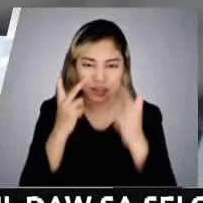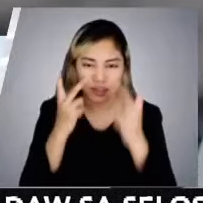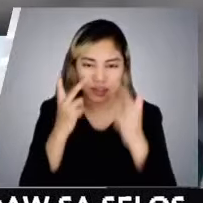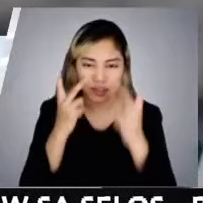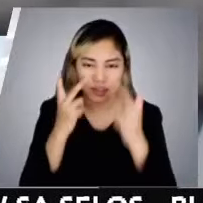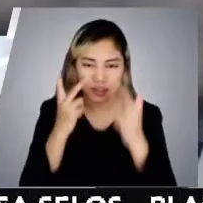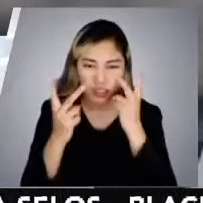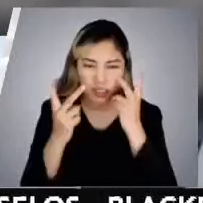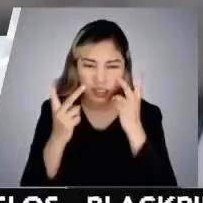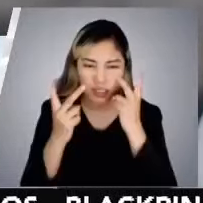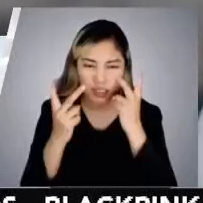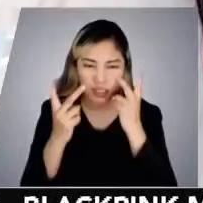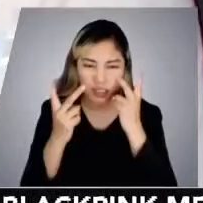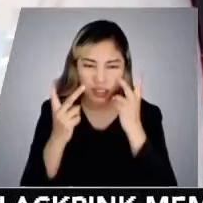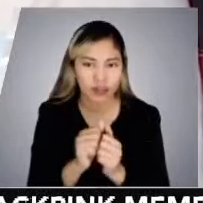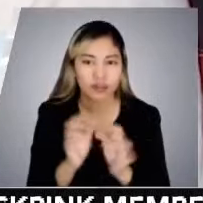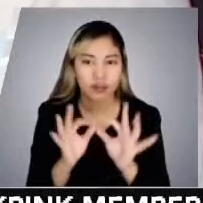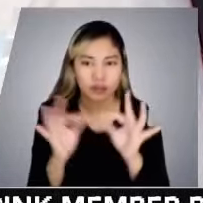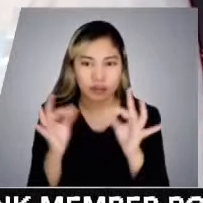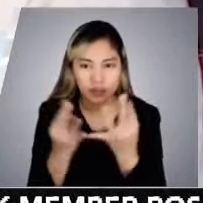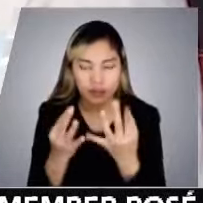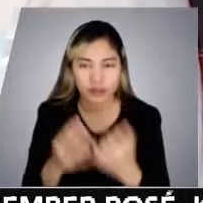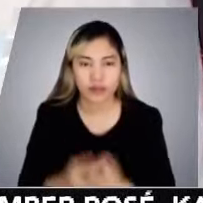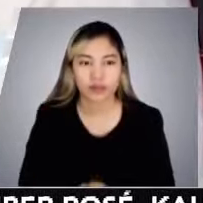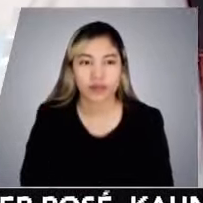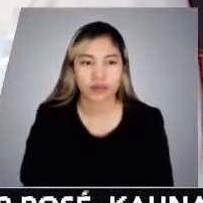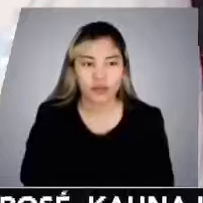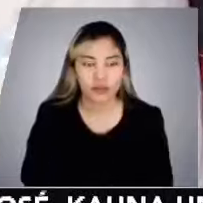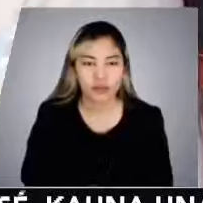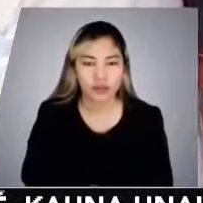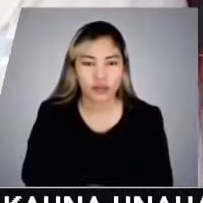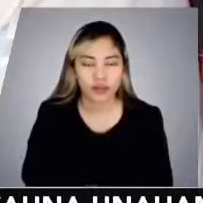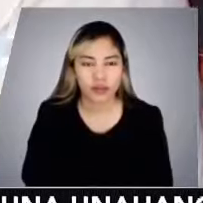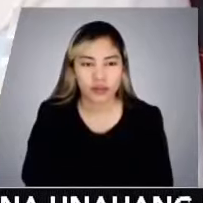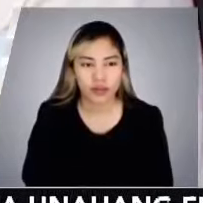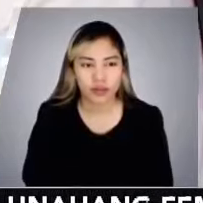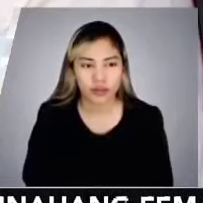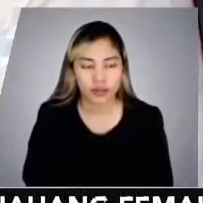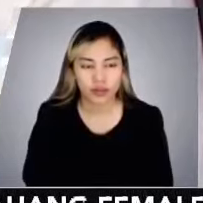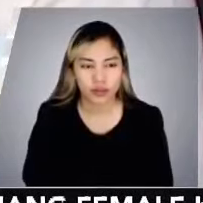Lilet Matias attorney at law co-star na si Joberry hindi naman makakauwi sa